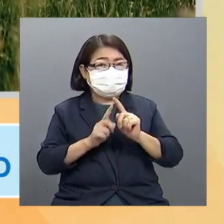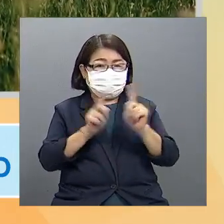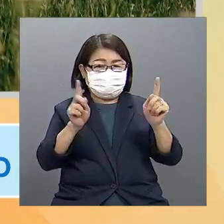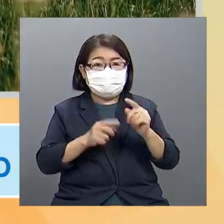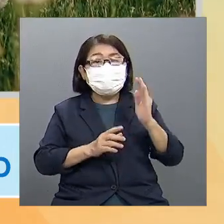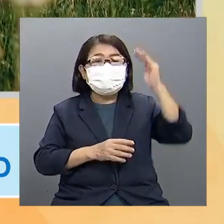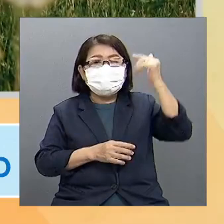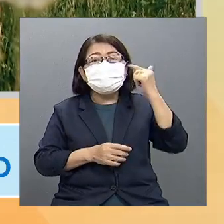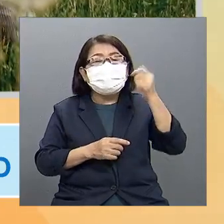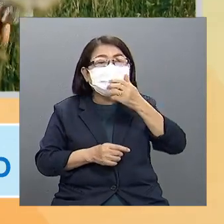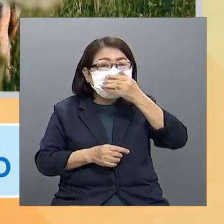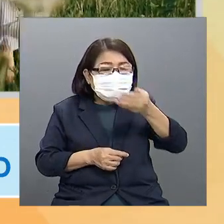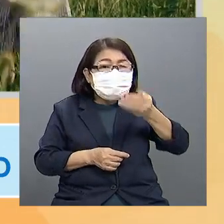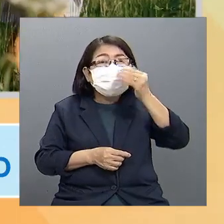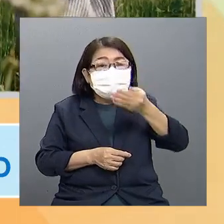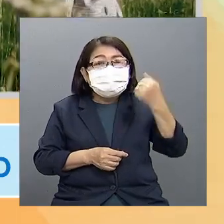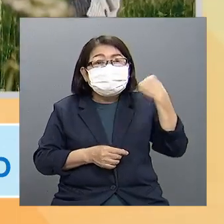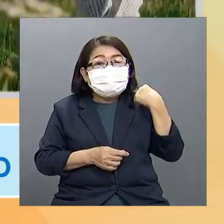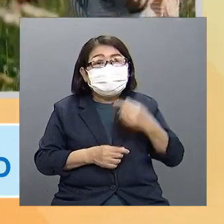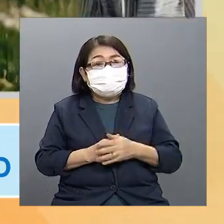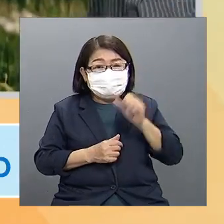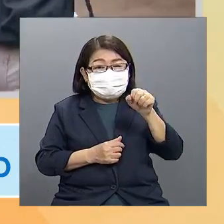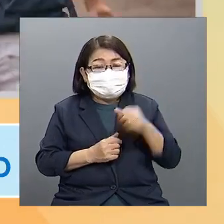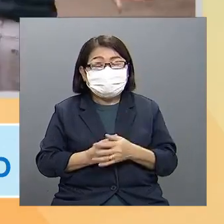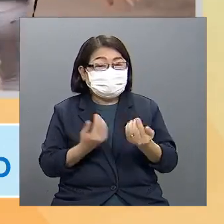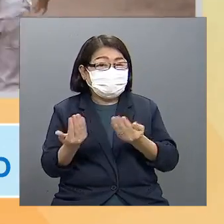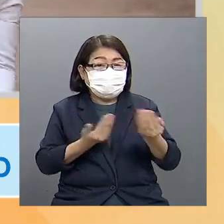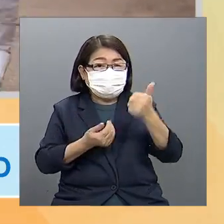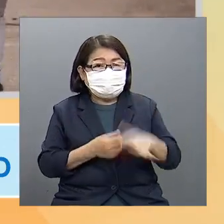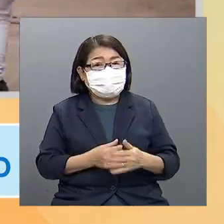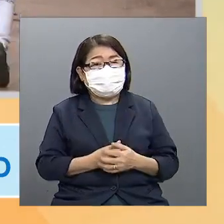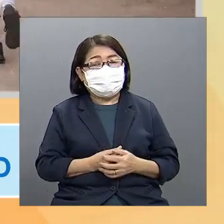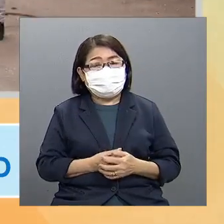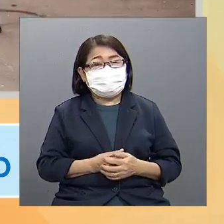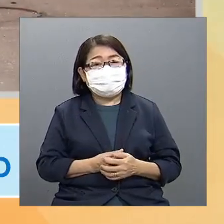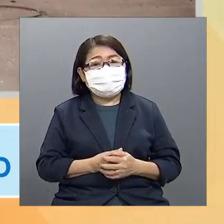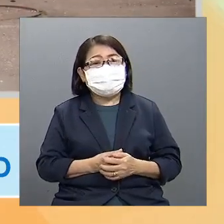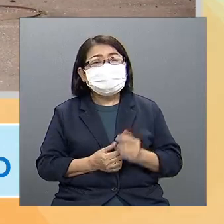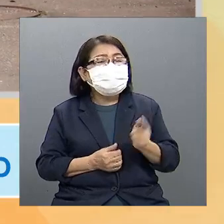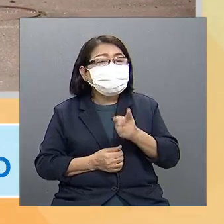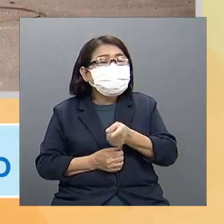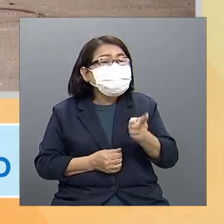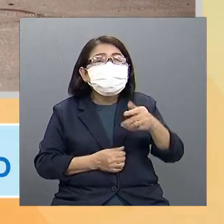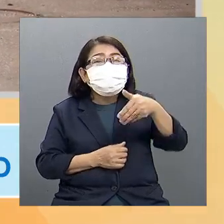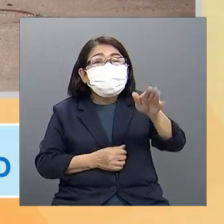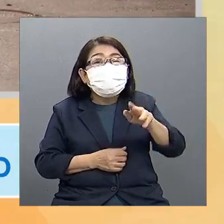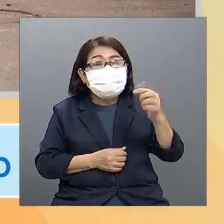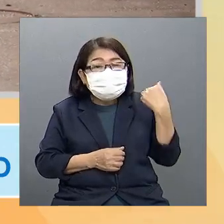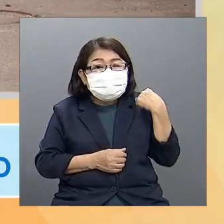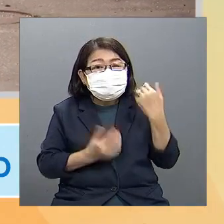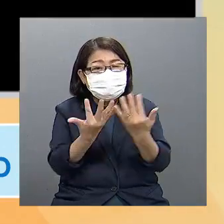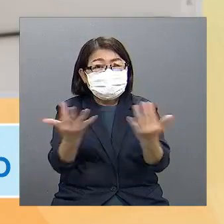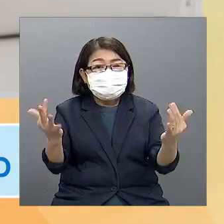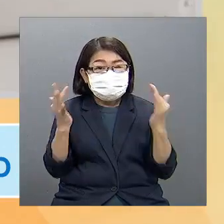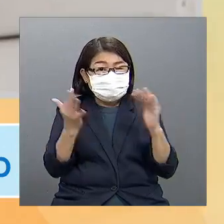ราเริ่มอึดอัดเราจะขยับนิดหน่อยนะ คะ เพราะท่านทำพื้นที่สะอาดและปลอดภัยในบ้านหรือบริเวณ